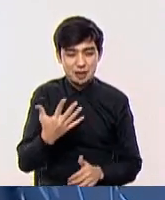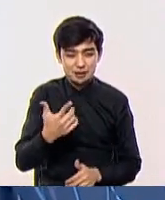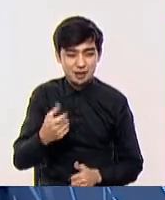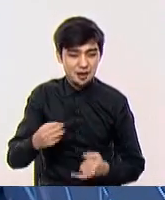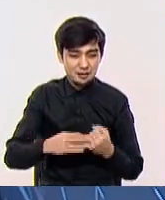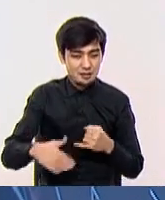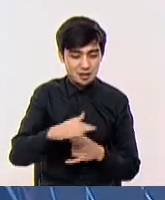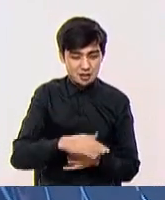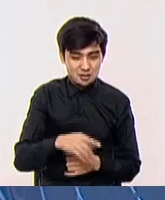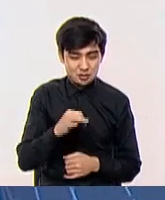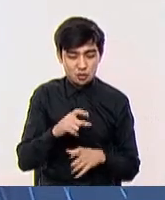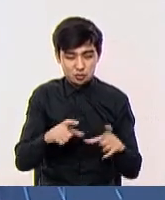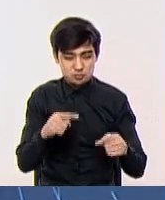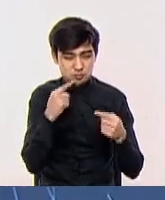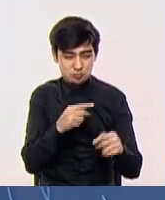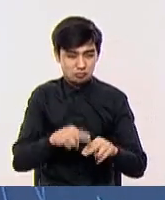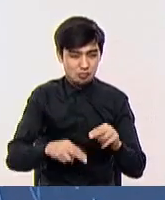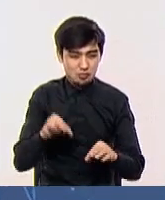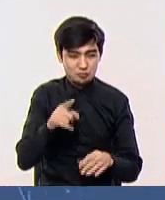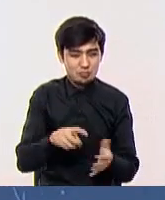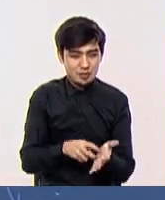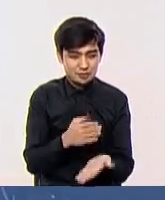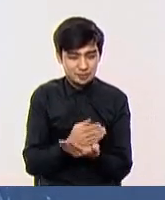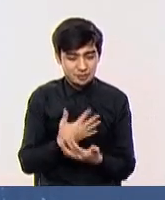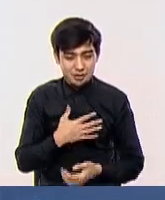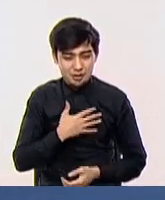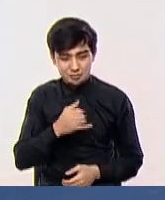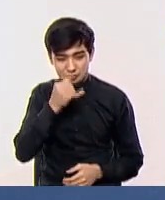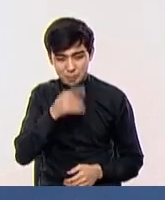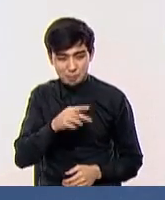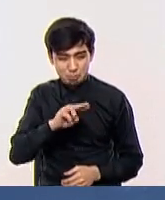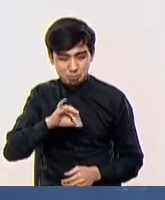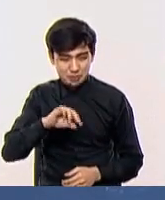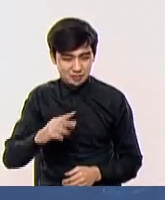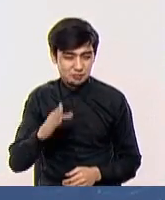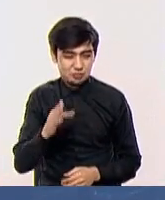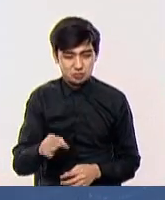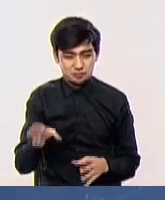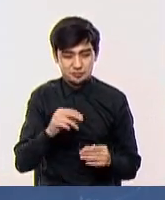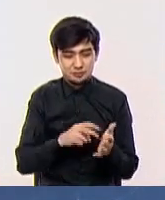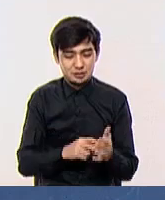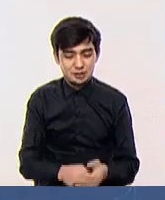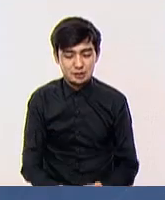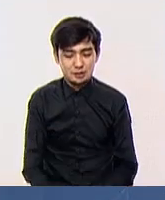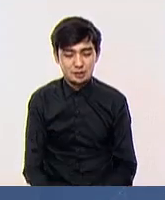черте города. Люди выступают против. Они боятся, что им придется дышать этой пылью. Людмила Батюшкина расскажет